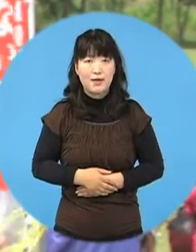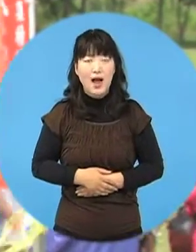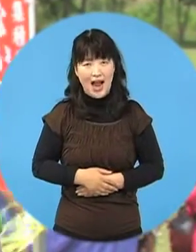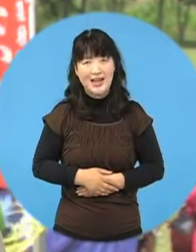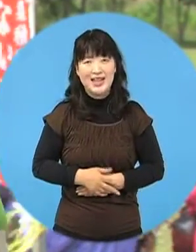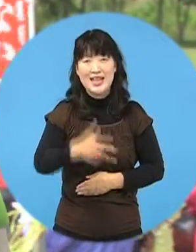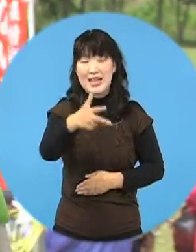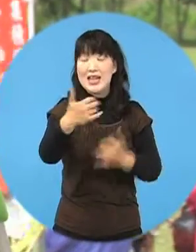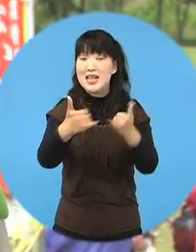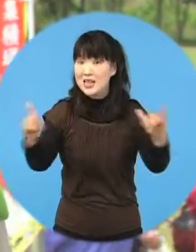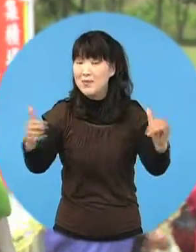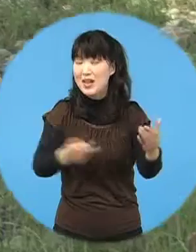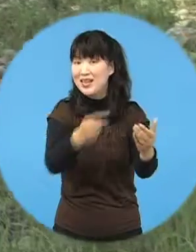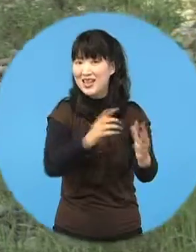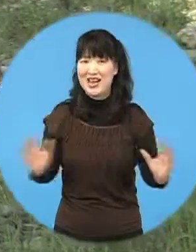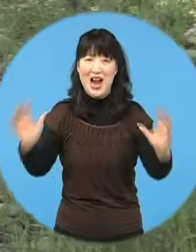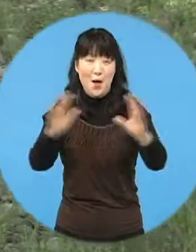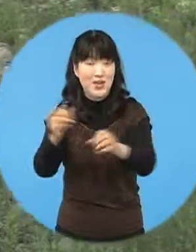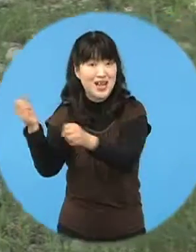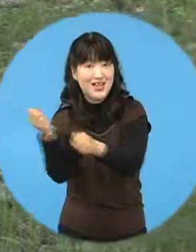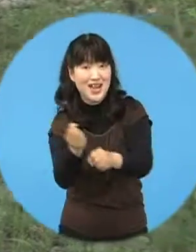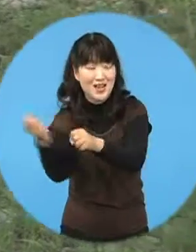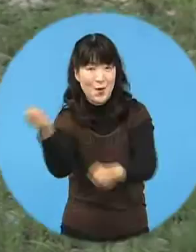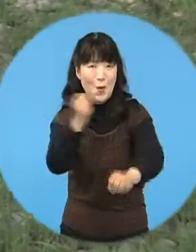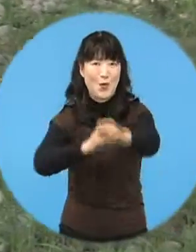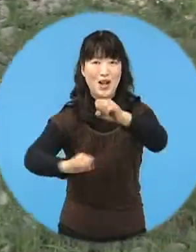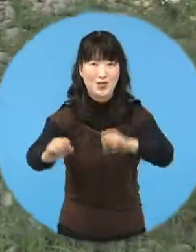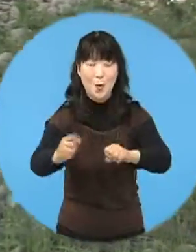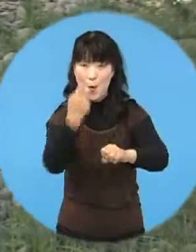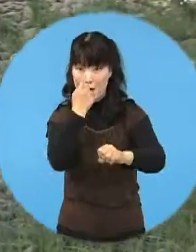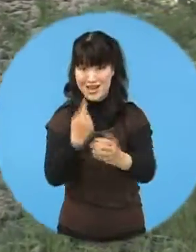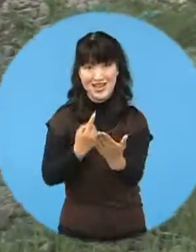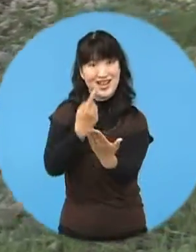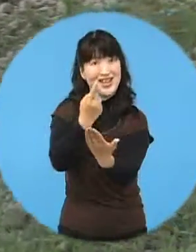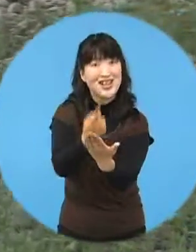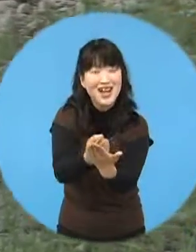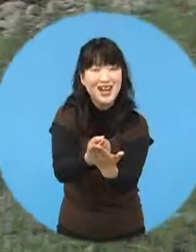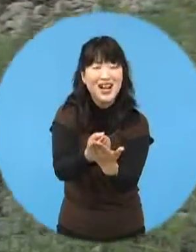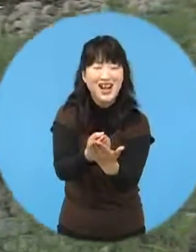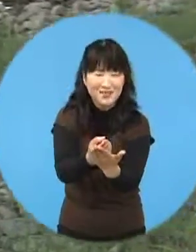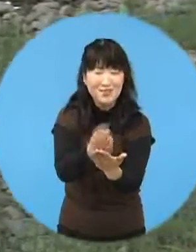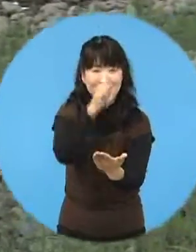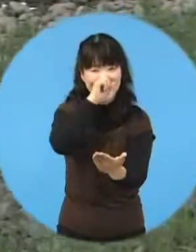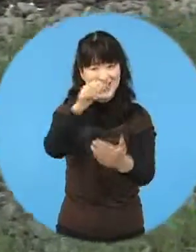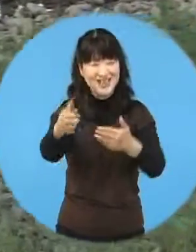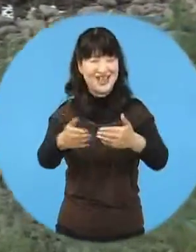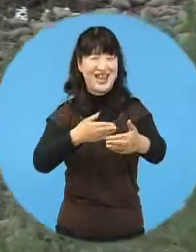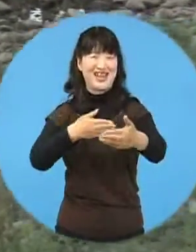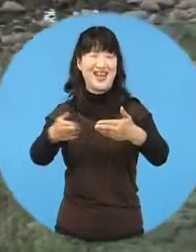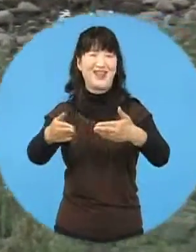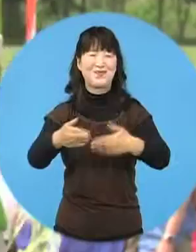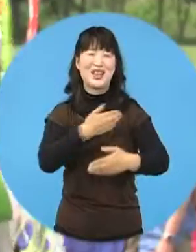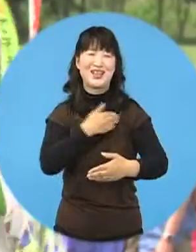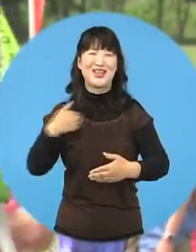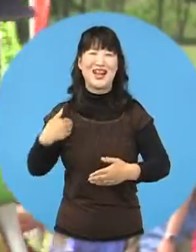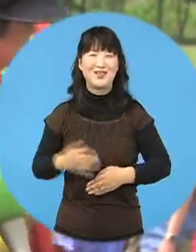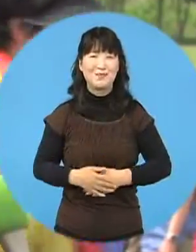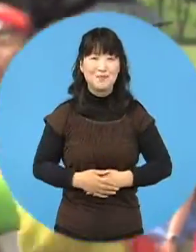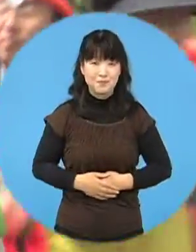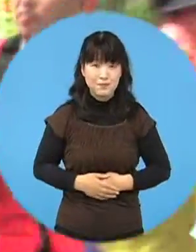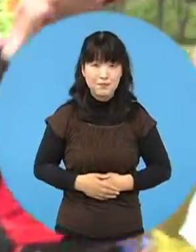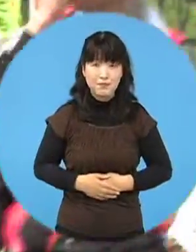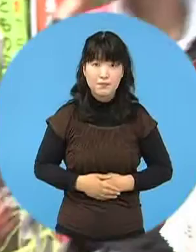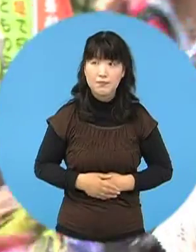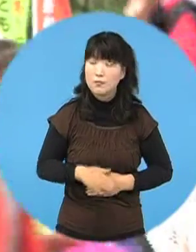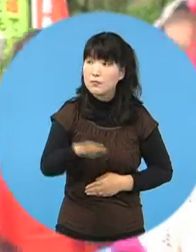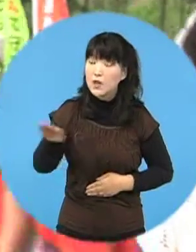市民一体となってこういう活動ができているっていうのに携わることができて、すごいいい体験ができました。 皆